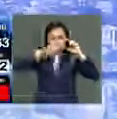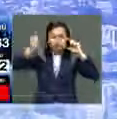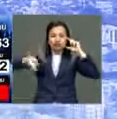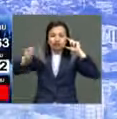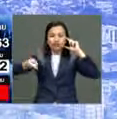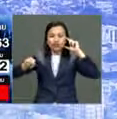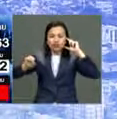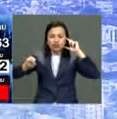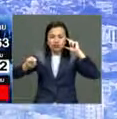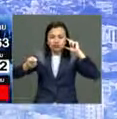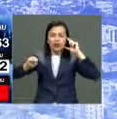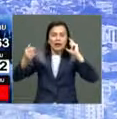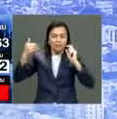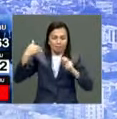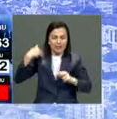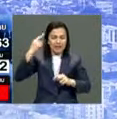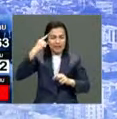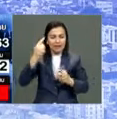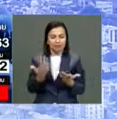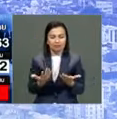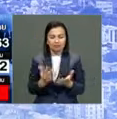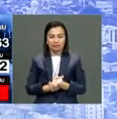ถ้าเราคิดระบบมาแล้วครับหลายหลักรูปแบบมากก็ต้องขอบคุณหลายๆส่วนนะครับภาคส่วนไม่ว่าจะเป็นเอกชนหรือในทีมงานของผู้ผลิตซอฟต์แวร์ก็ตามที่ได้ให้คำเตือนนะครับแต่ให้ข้อเสนอแนะต่างๆเข้ามาสู่ระบบของแพทฟอร์มไทยชนะนะครับทั้งทีมงานนะครับจะเอาความเห็นของท่านนะครับความสิ่งที่ได้รับเตือนจากโซเชียลมีเดียก็ตามนะครับหรือข้อแนะนำต่างๆมาประมวลผลเพื่อใช้ในการพัฒนาแพทฟอร์มระบบชัยชนะให้ดีขึ้นต่อไปครับก็อยากจะยืนยันเหมือนเดิมนะครับอาจจะลำบากในช่วงแรกนิดหน่อยครับอีกหน่อยพอเราทำแล้วคุณชินเหมือนหน้ากากอนามัยที่ท่านต้องถือติดตัวเป็นอะแวะที่6ของท่านละในช่วงนี้นะครับนะครับก็ยืนยังยืนยันว่าก็ต้องขอรบกวนกันนิดนึงครับท่านๆทำไปเรื่อยๆท่านก็จะชินกับมันนะครับถือของยุ่งยากไทยทีมงานกำลังแก้ไขอยู่ปัญหานี้ว่าจะทำยังไงให้ท่านถือของแล้วว่าสามารถใช้งานระบบไทยชนะได้อย่างราบรื่นที่สุดเท่าที่จะ